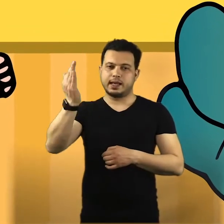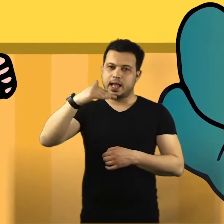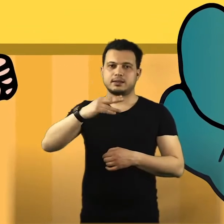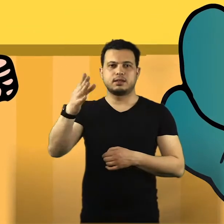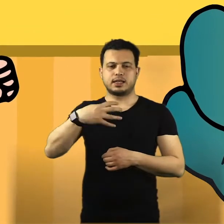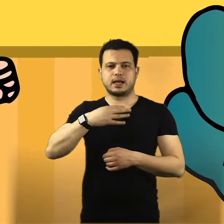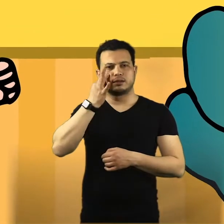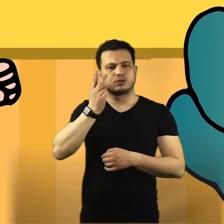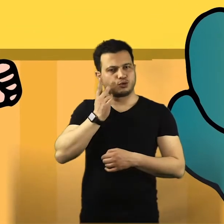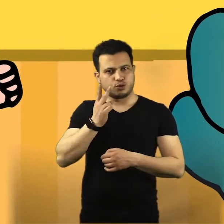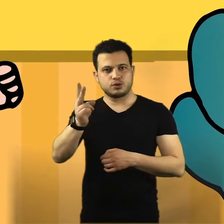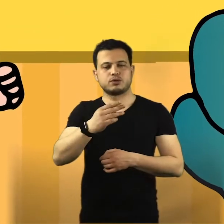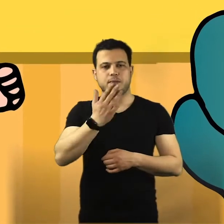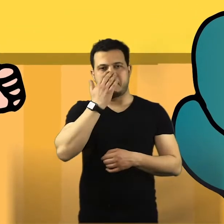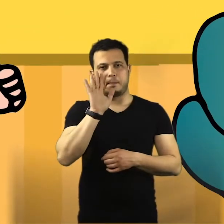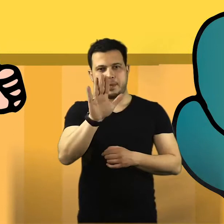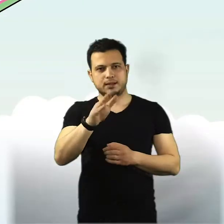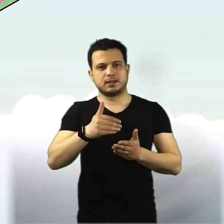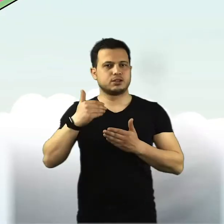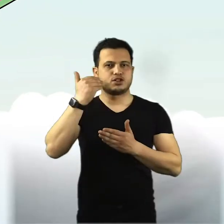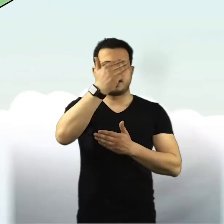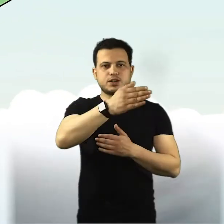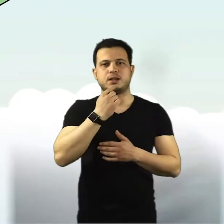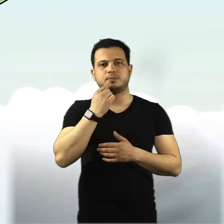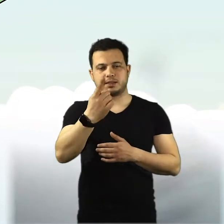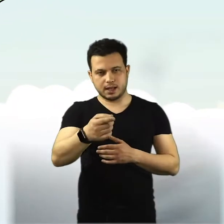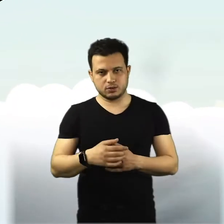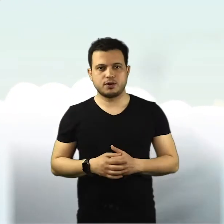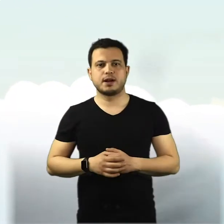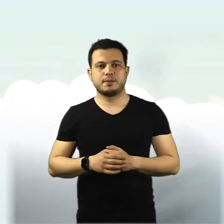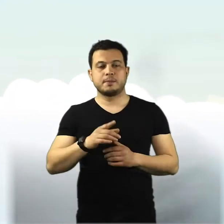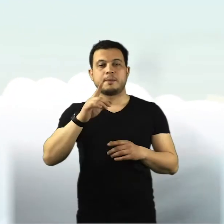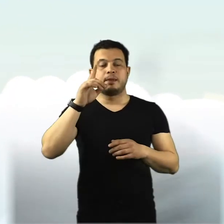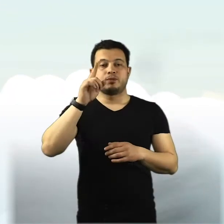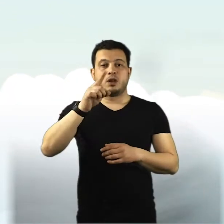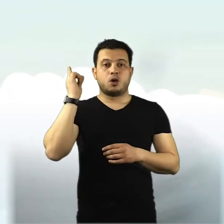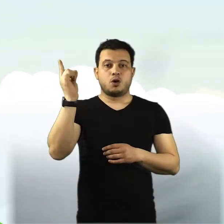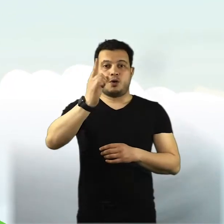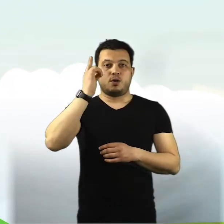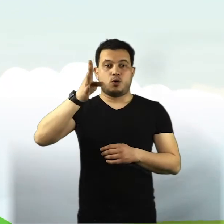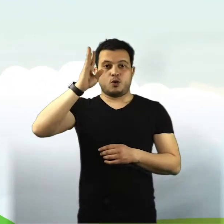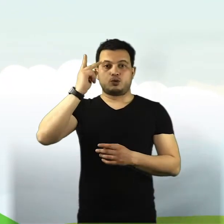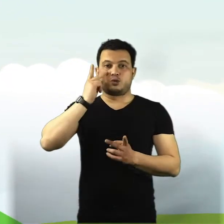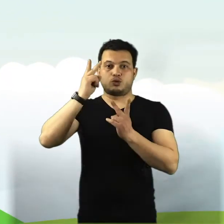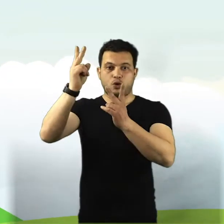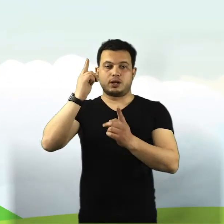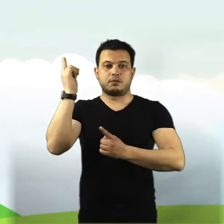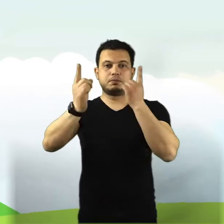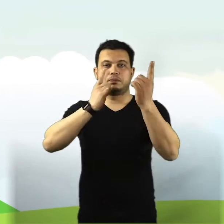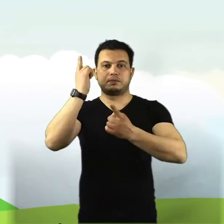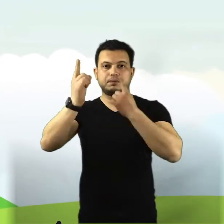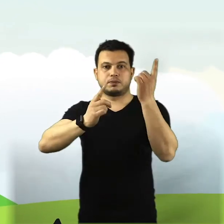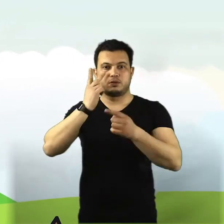Haydi, haydi dışarı çıkalım Dışarı çıktıklarında Horozopter'i gördüler Onu